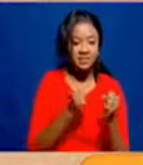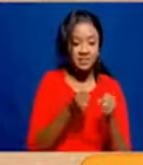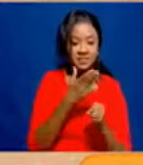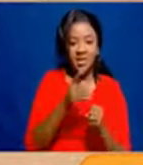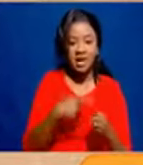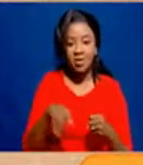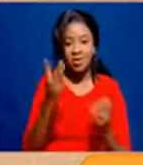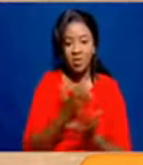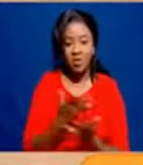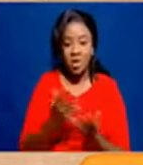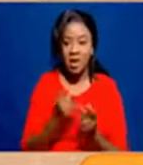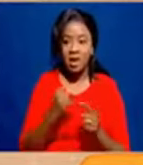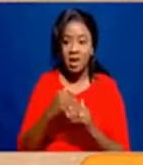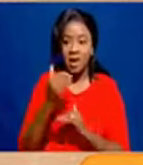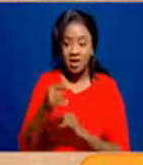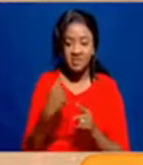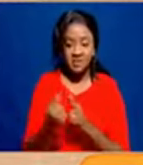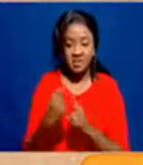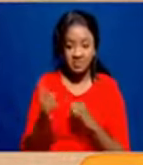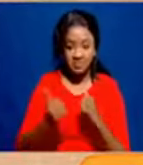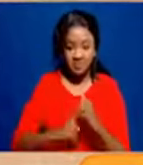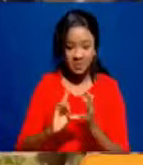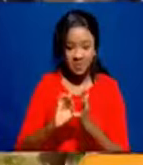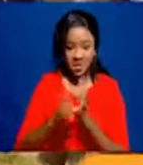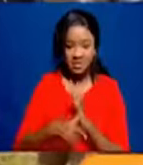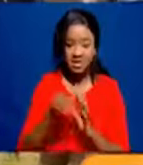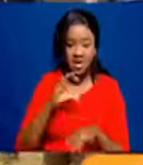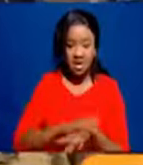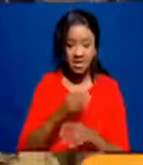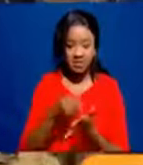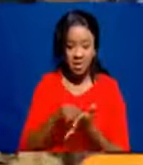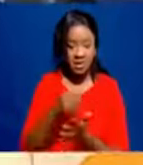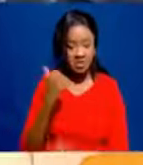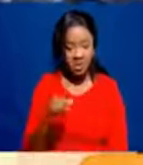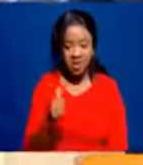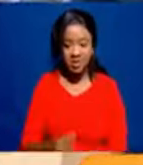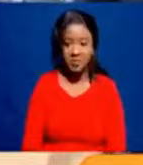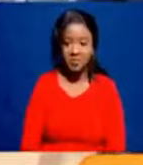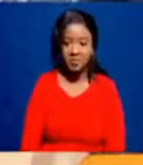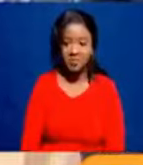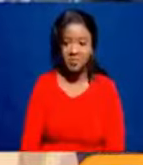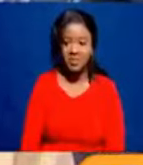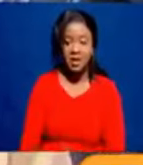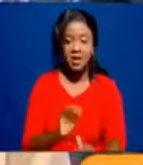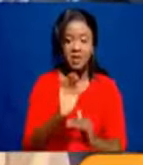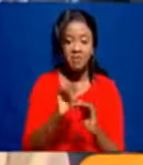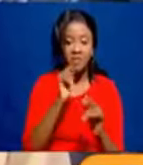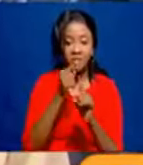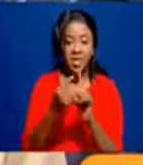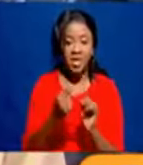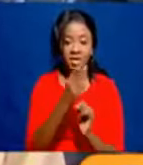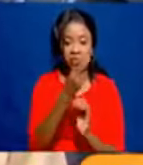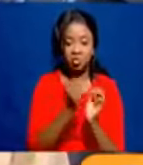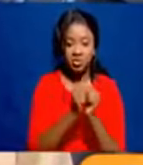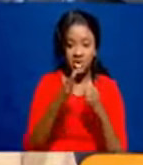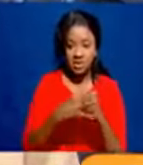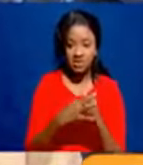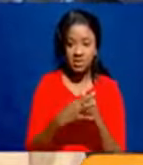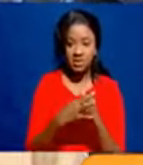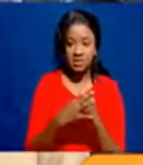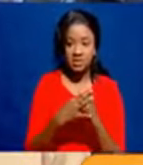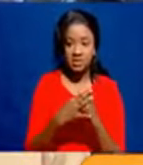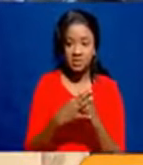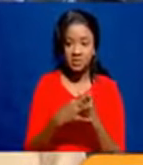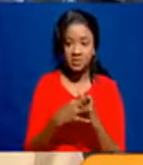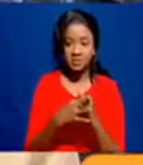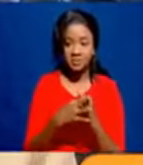takriban miaka sita baadaye bado hawajarejeshewa hela zao. Kuanzia 2018 with those group niko